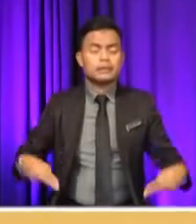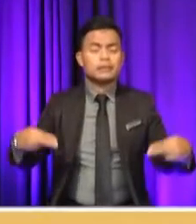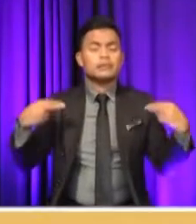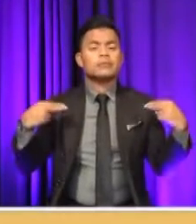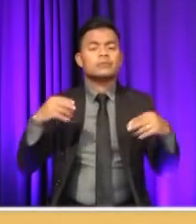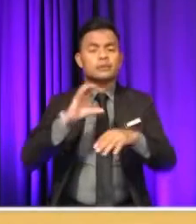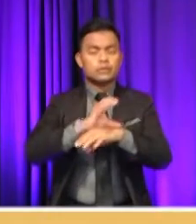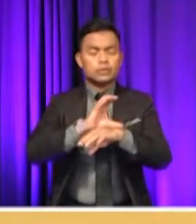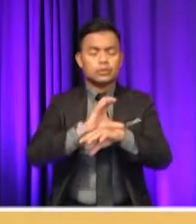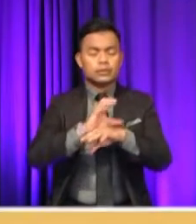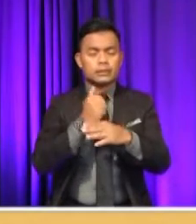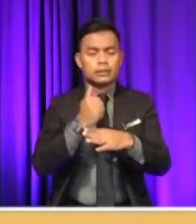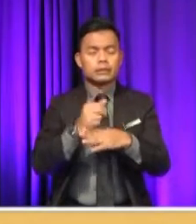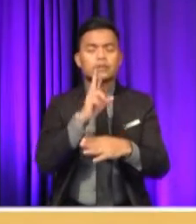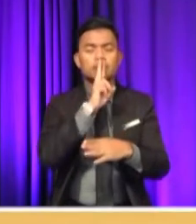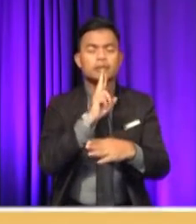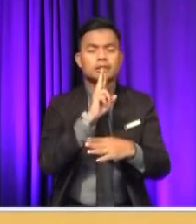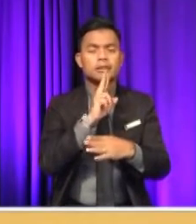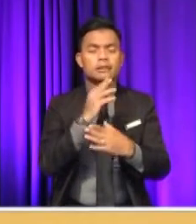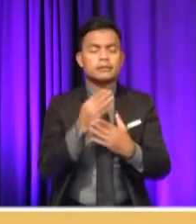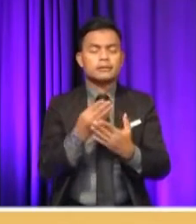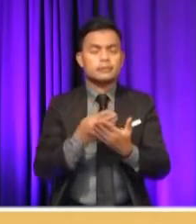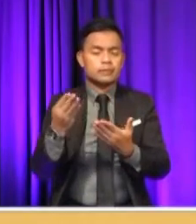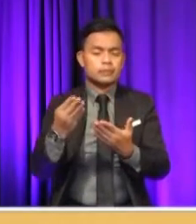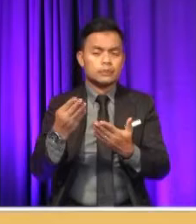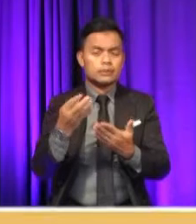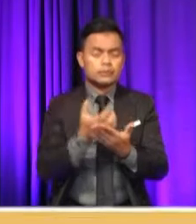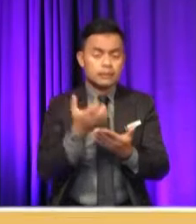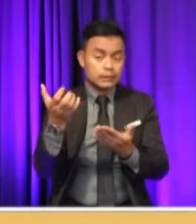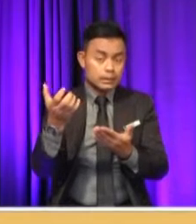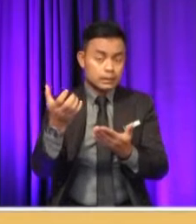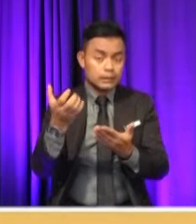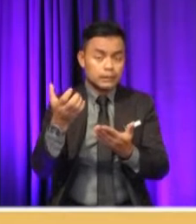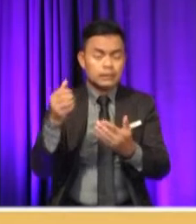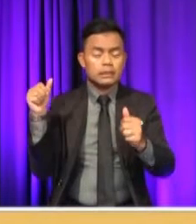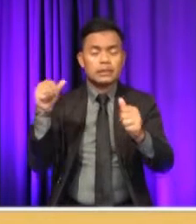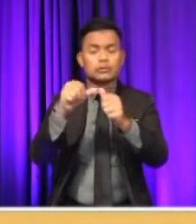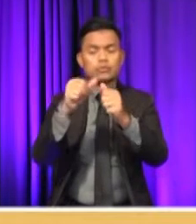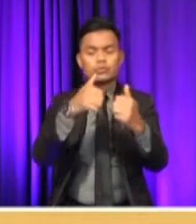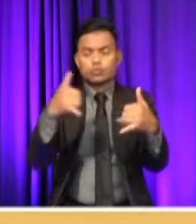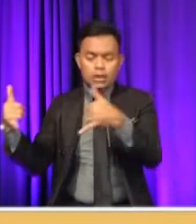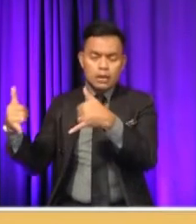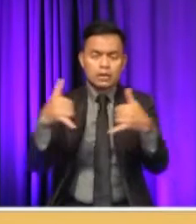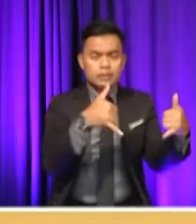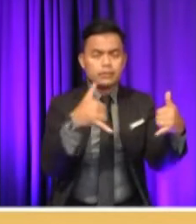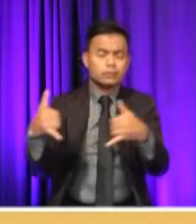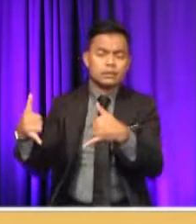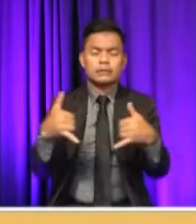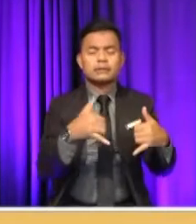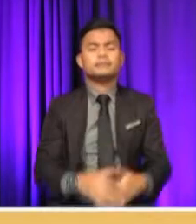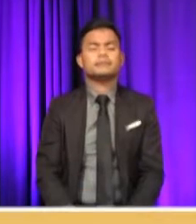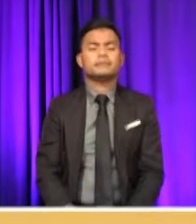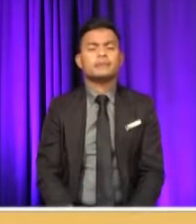ulang-alik daripada punca kuasa kepada beban. So, wire hidup bawa arus ulang-alik. Okey, wire neutral fungsi